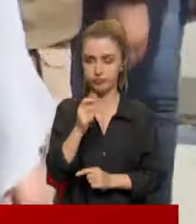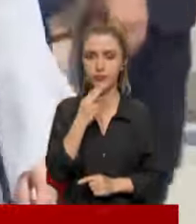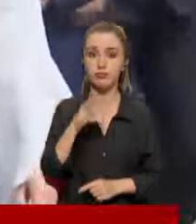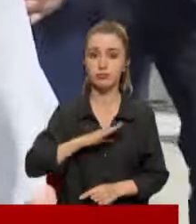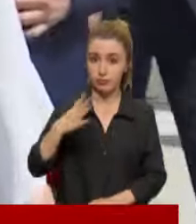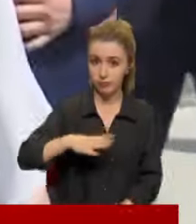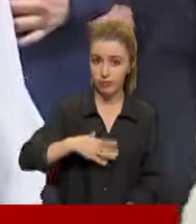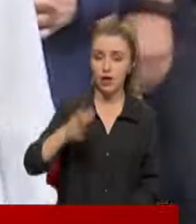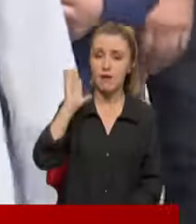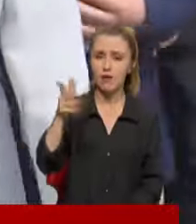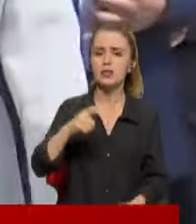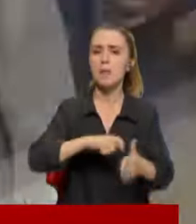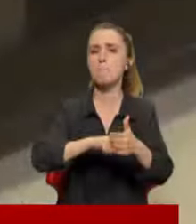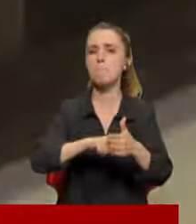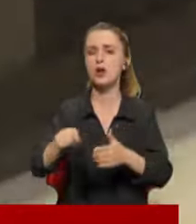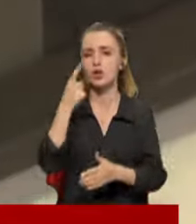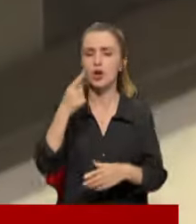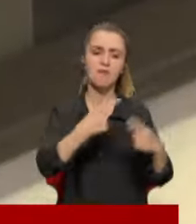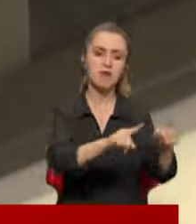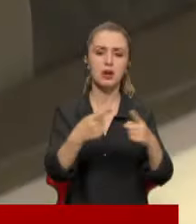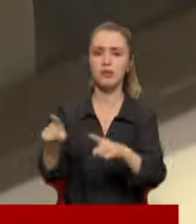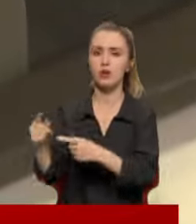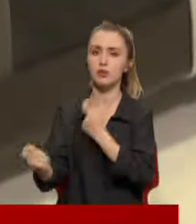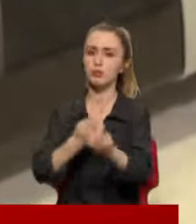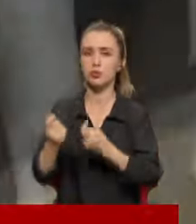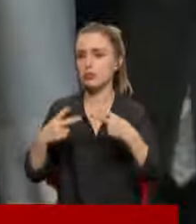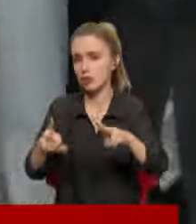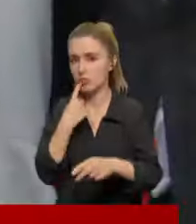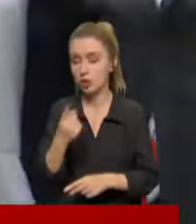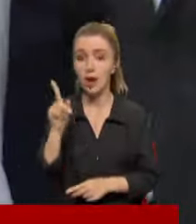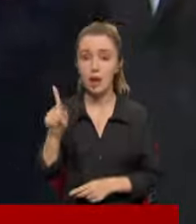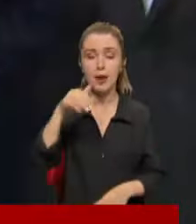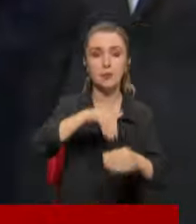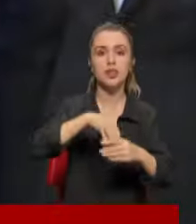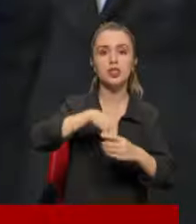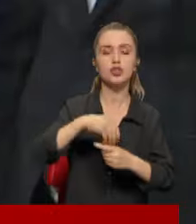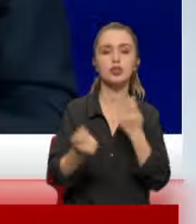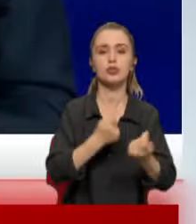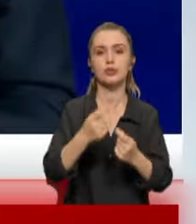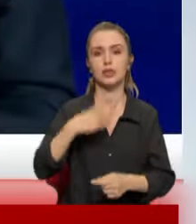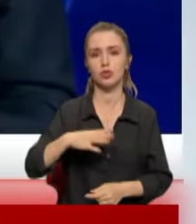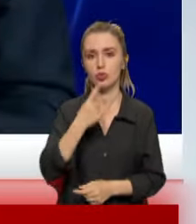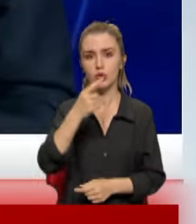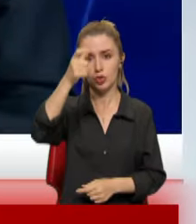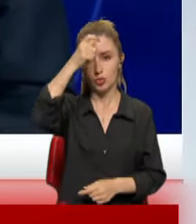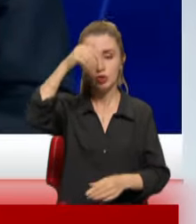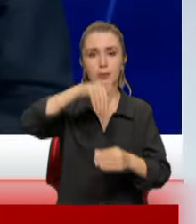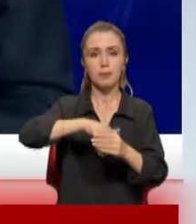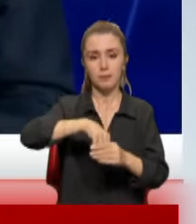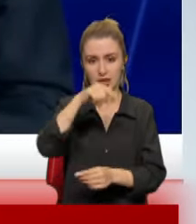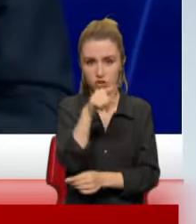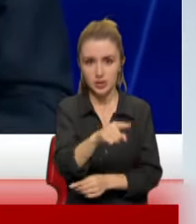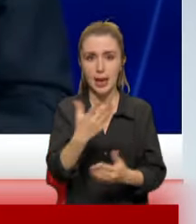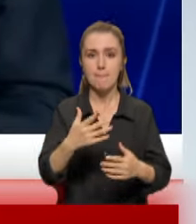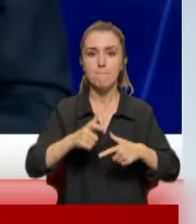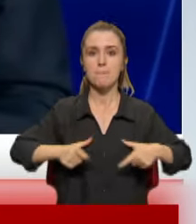Kızımı istesem çok yüksek maaşla farklı yerlerde çalıştırabilirdim ama meclise işe aldırdım dedi. Çünkü Türkiye Büyük Millet Meclisi